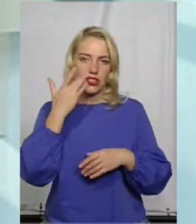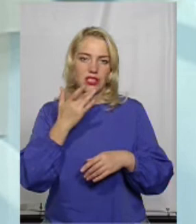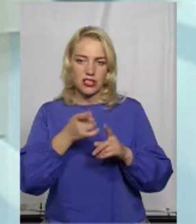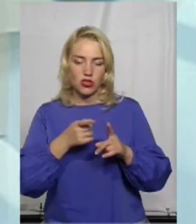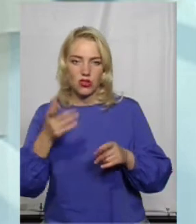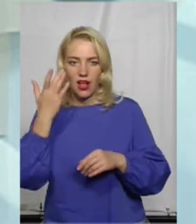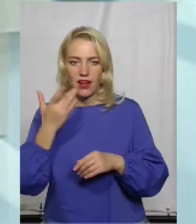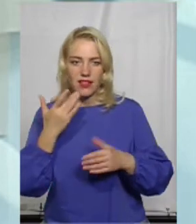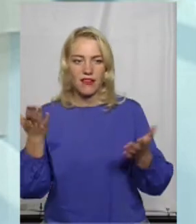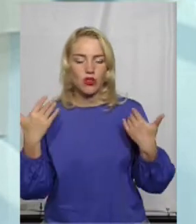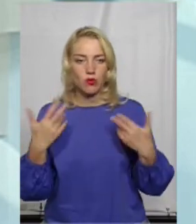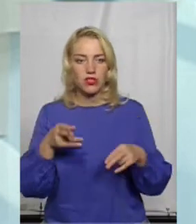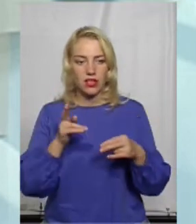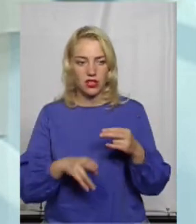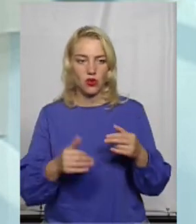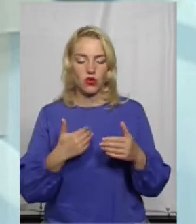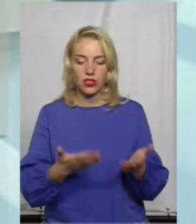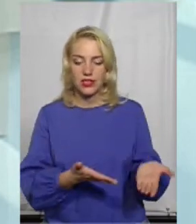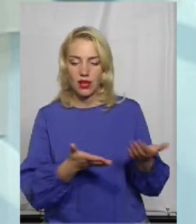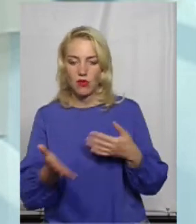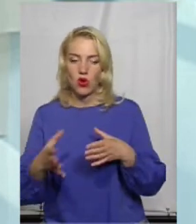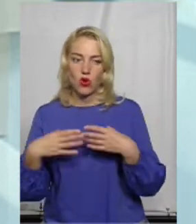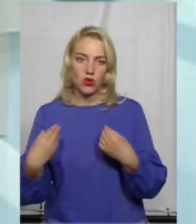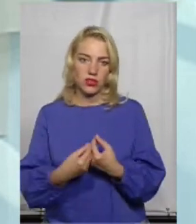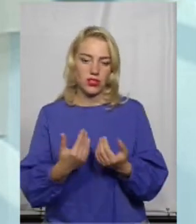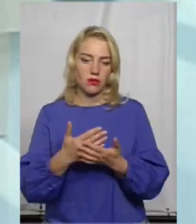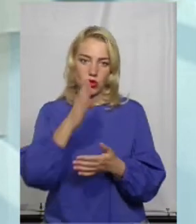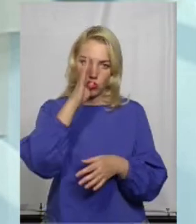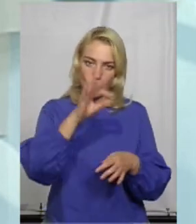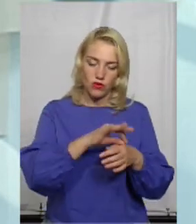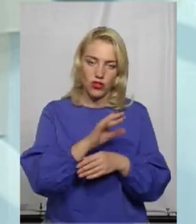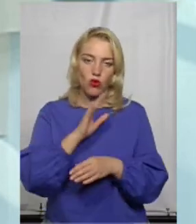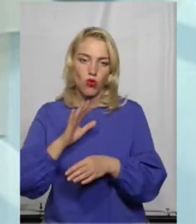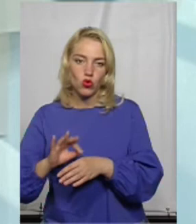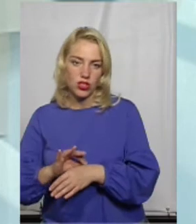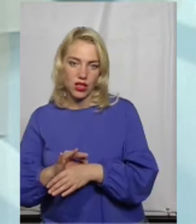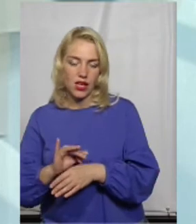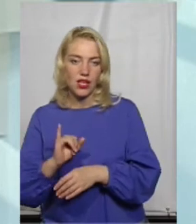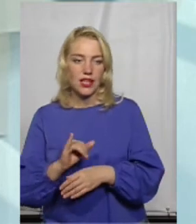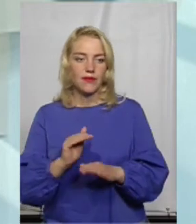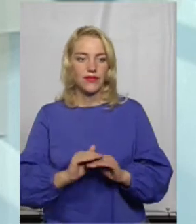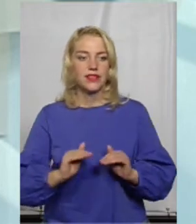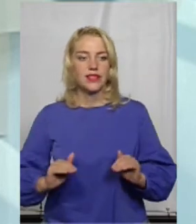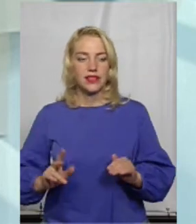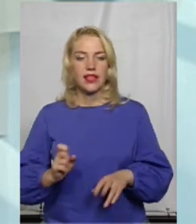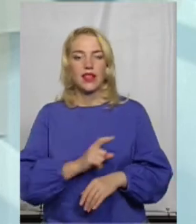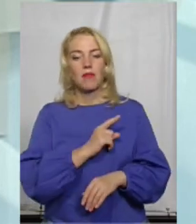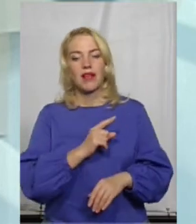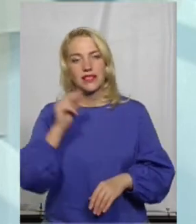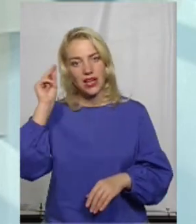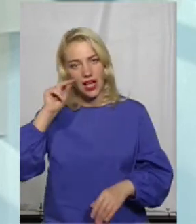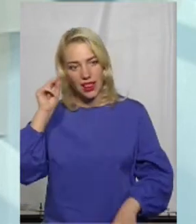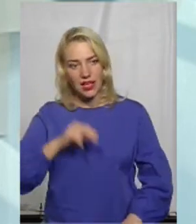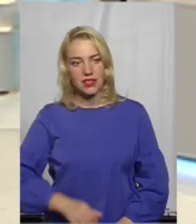ми хочемо запрошувати родинами, щоб це приходив чоловік і дружина, і діти на